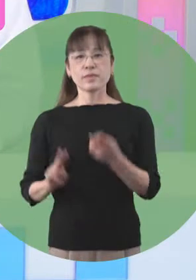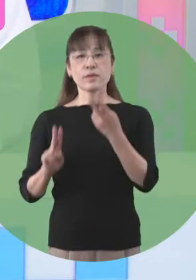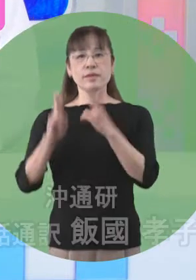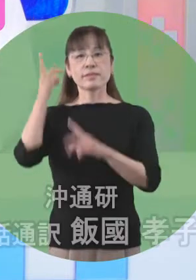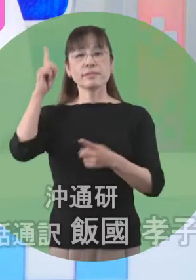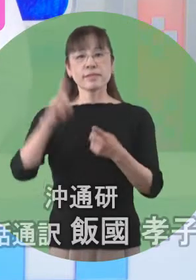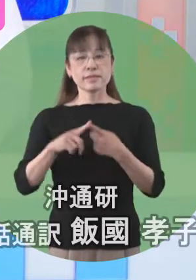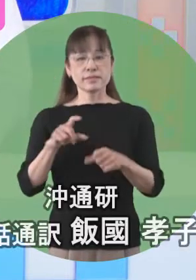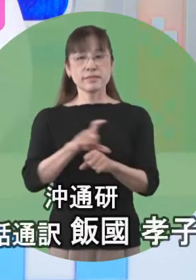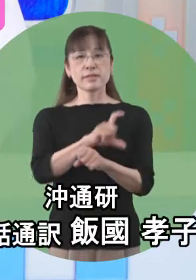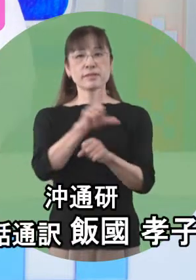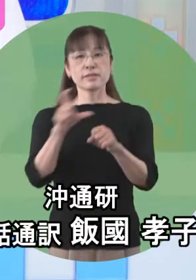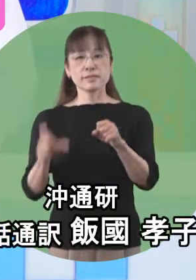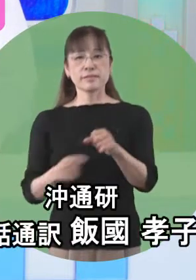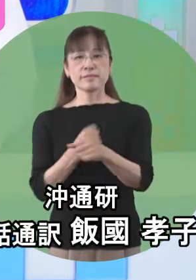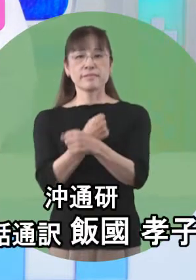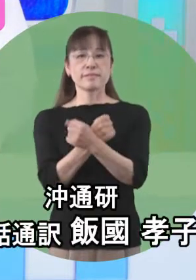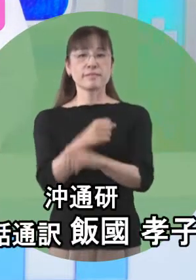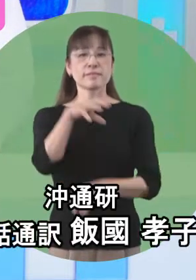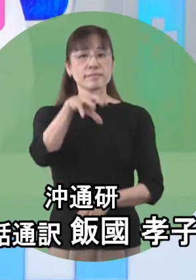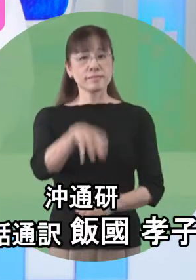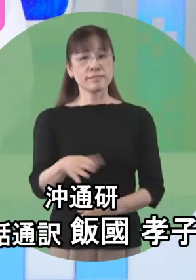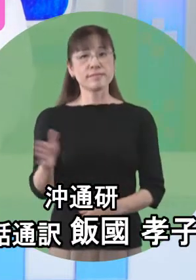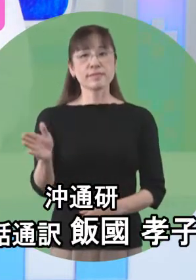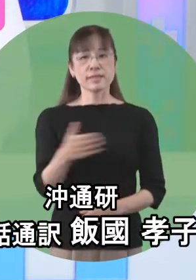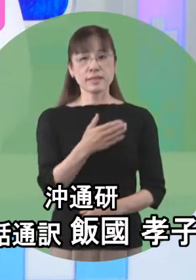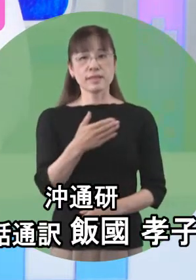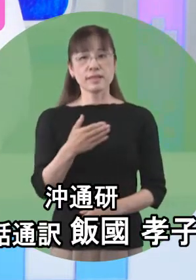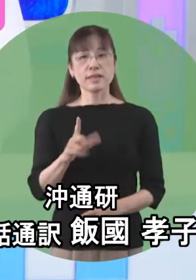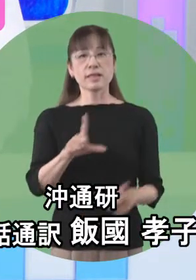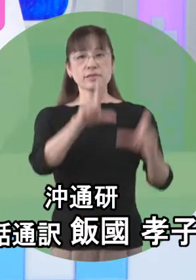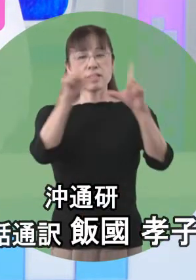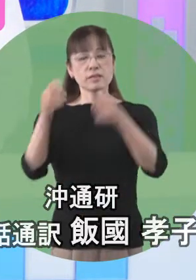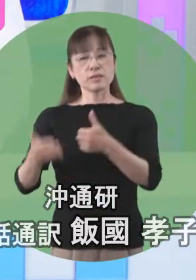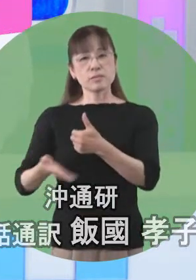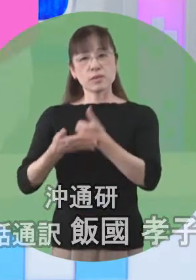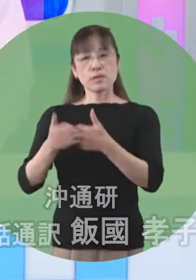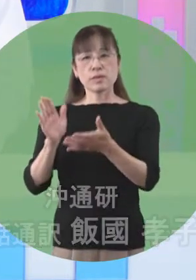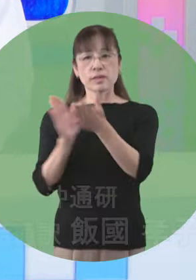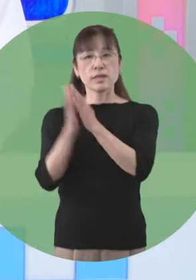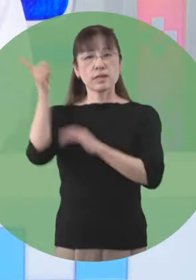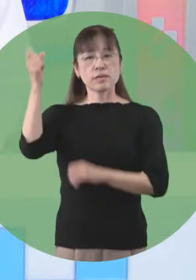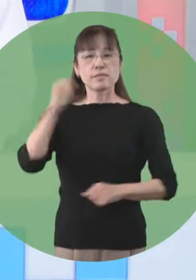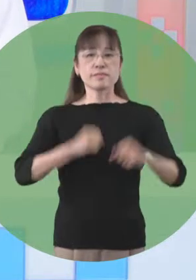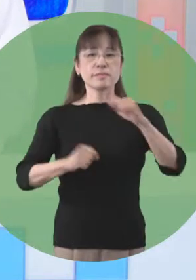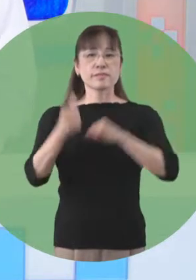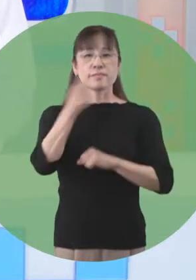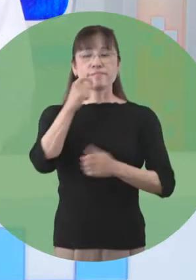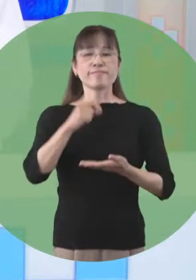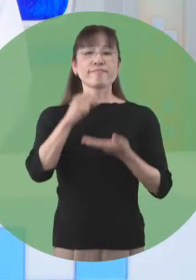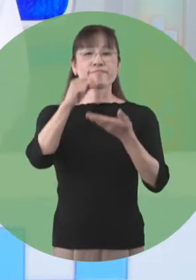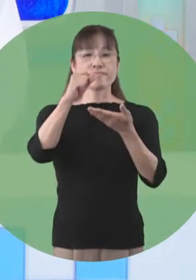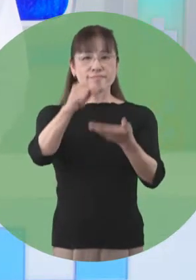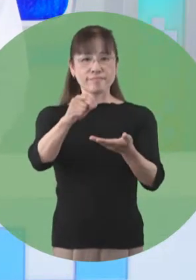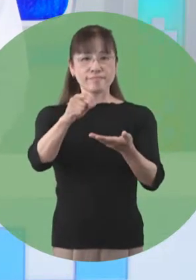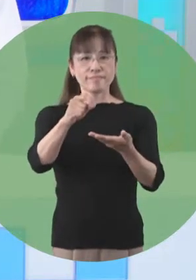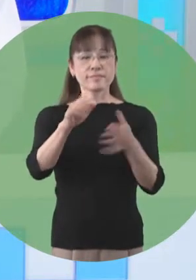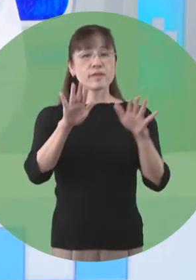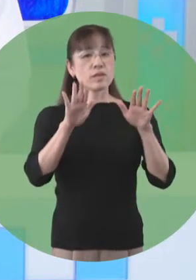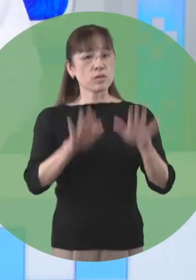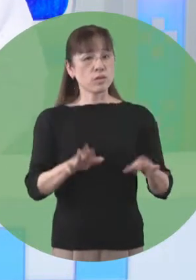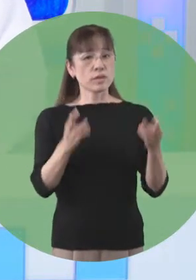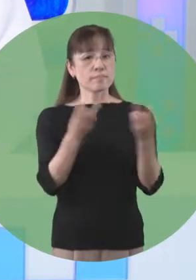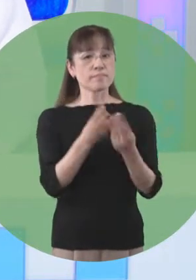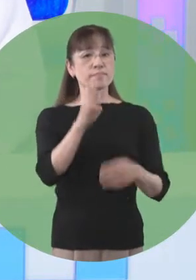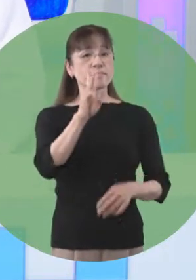沖縄らしい SDGs を研究するウマンチュラボから暮らしに役立つ県の取り組みをお届けします。 今週は3